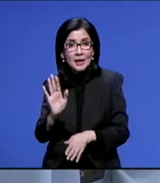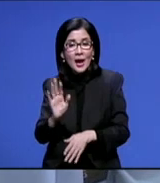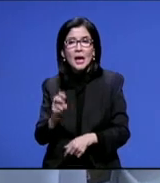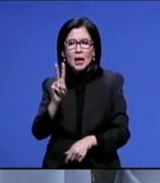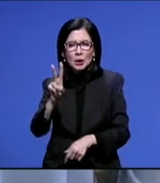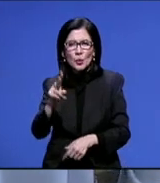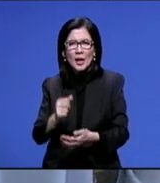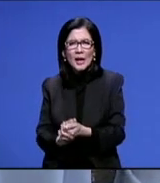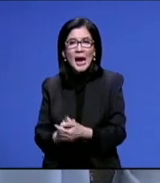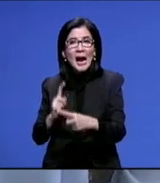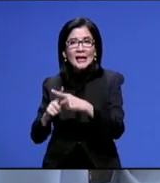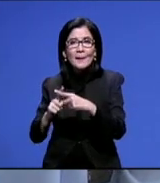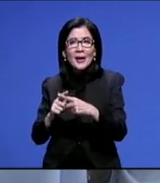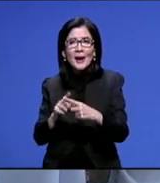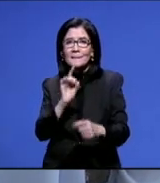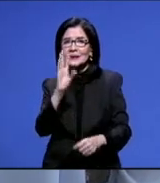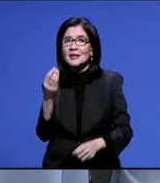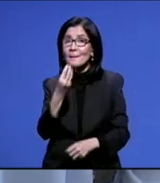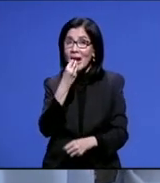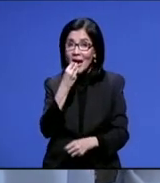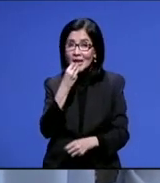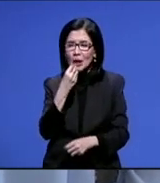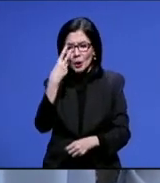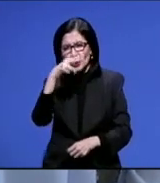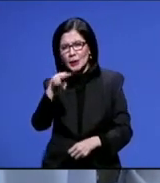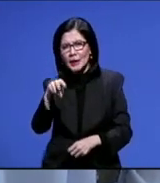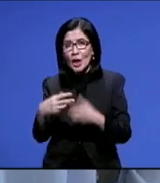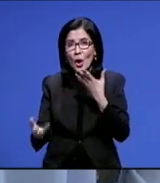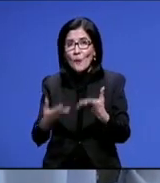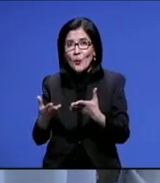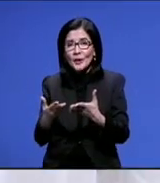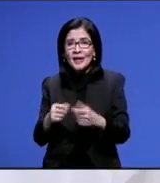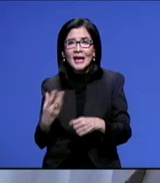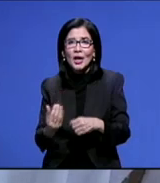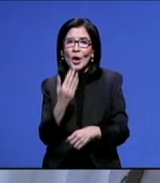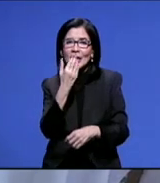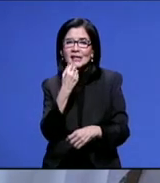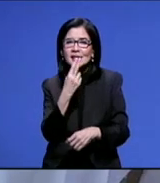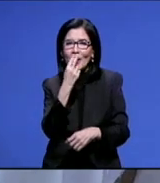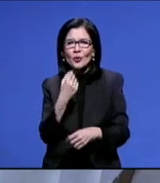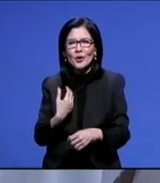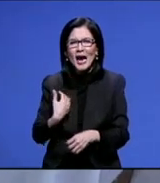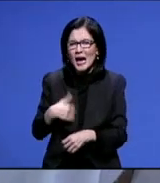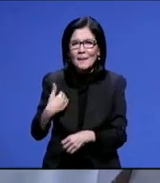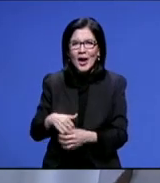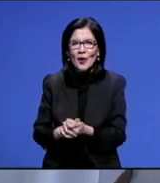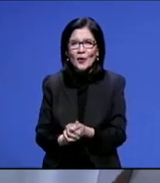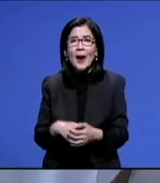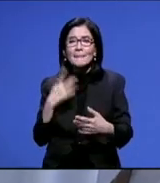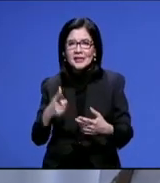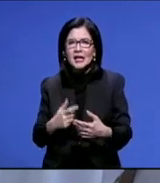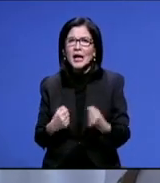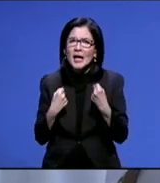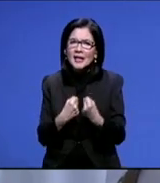mungkin menambah ragam makanannya agar bisa dilihat, oh mungkin kalau nasi sama gula dia nggak suka. Sulitnya pasti ada tantangan tersendiri di